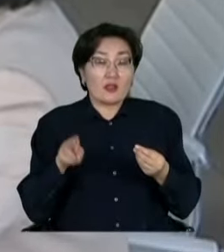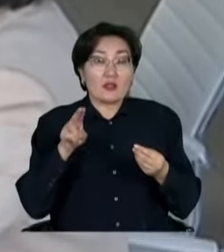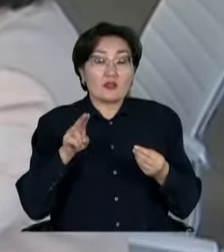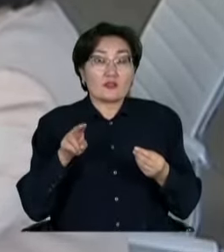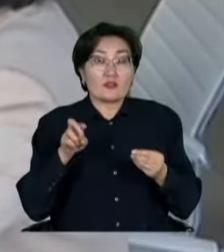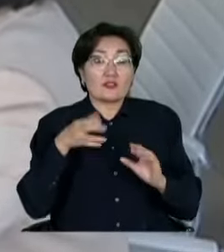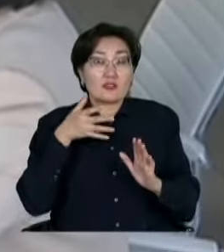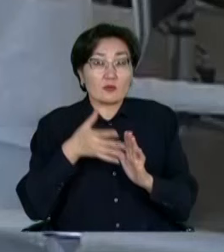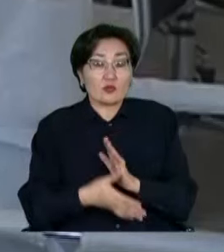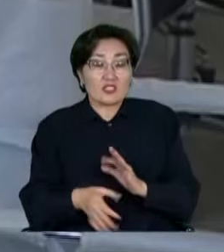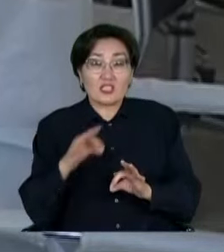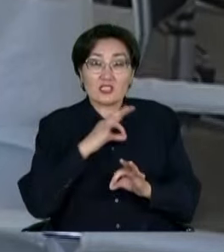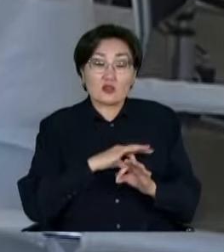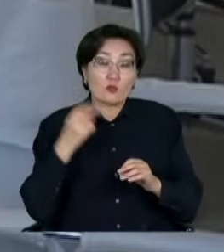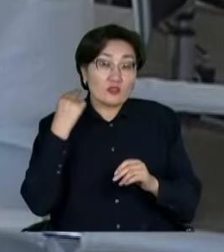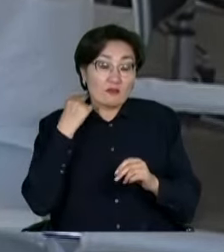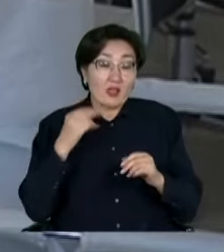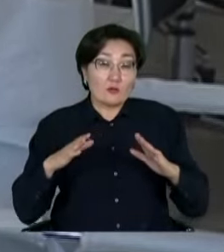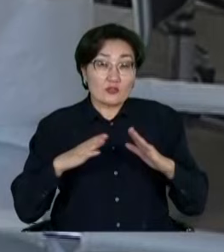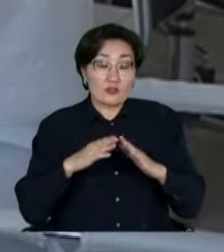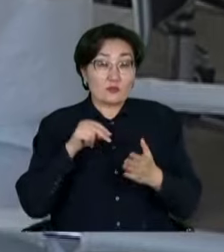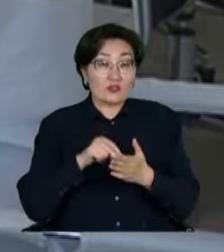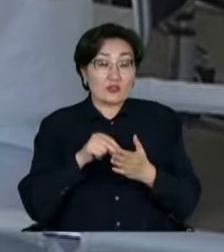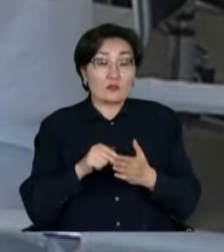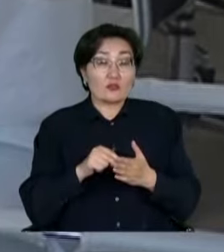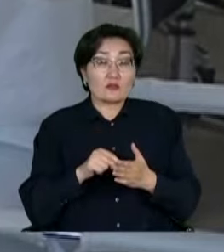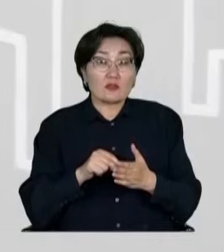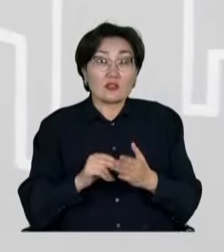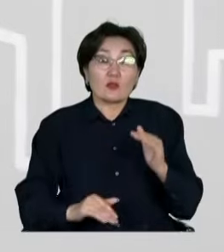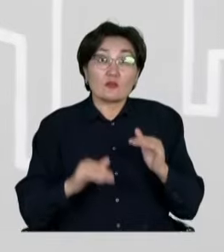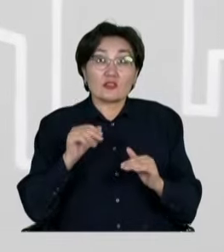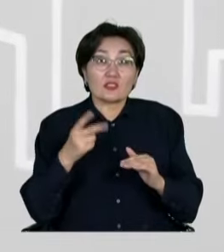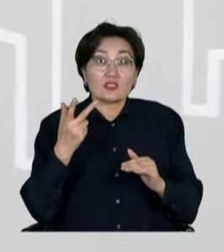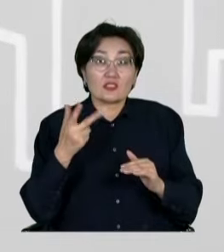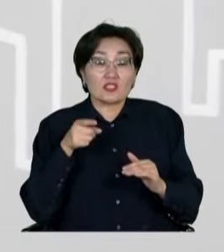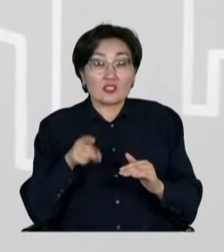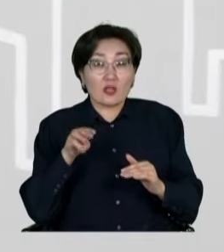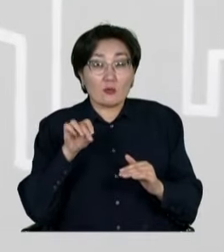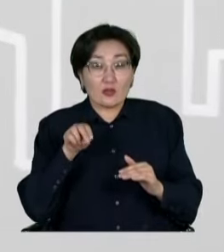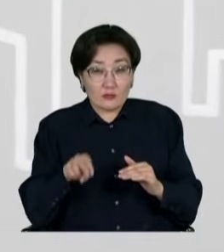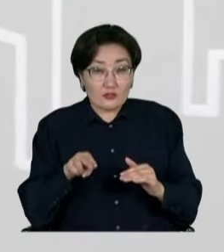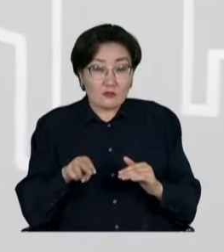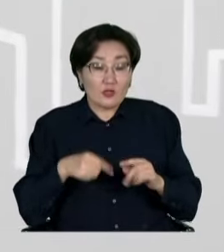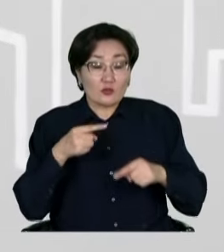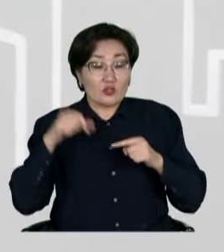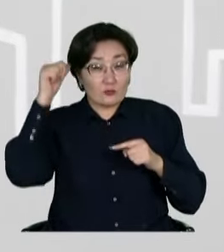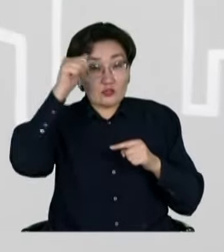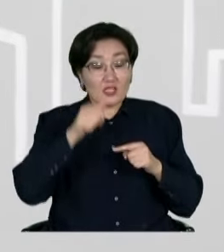дебиторско-кредиторская задолженность, имущество, стоимость за единицу которых свыше 1000 МРП, это у нас МРП в следующем